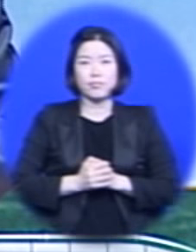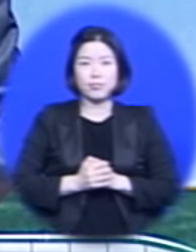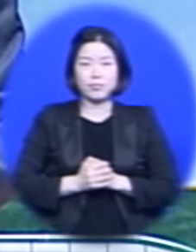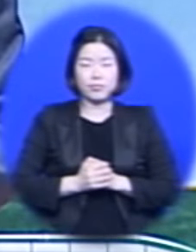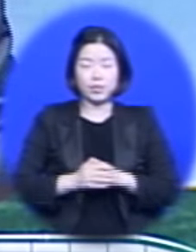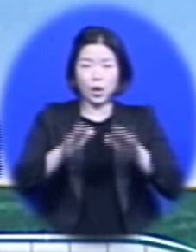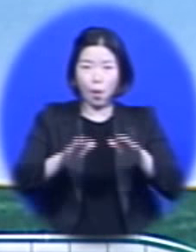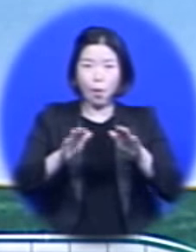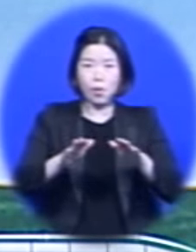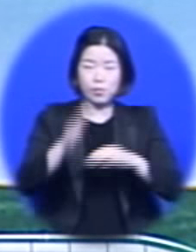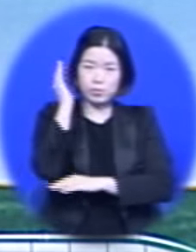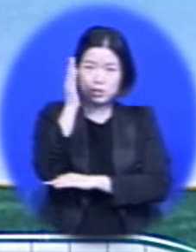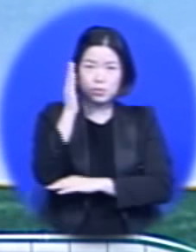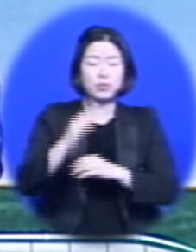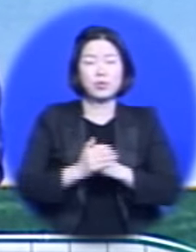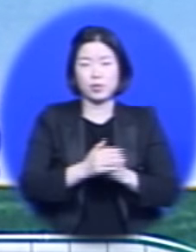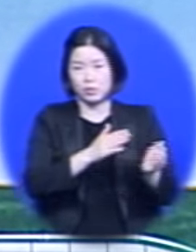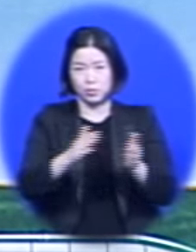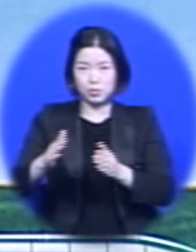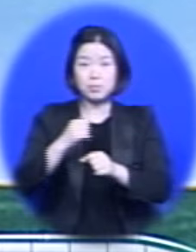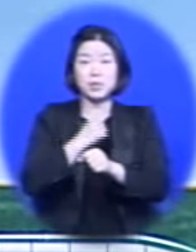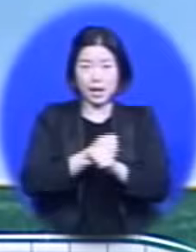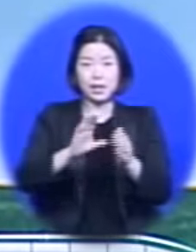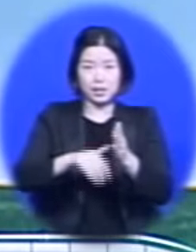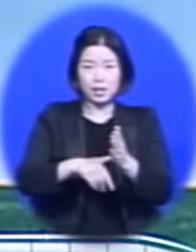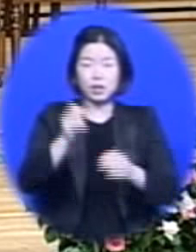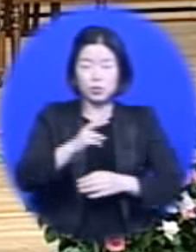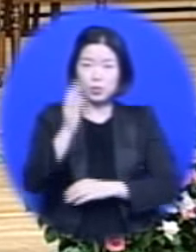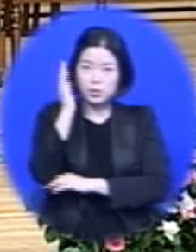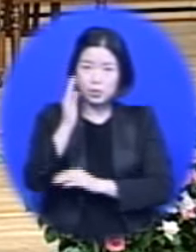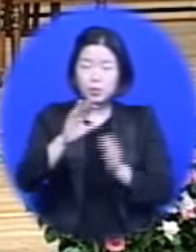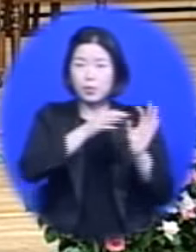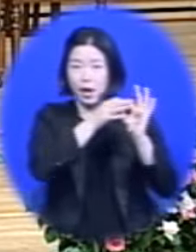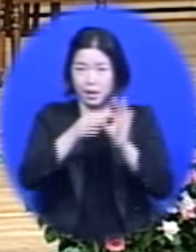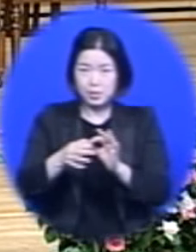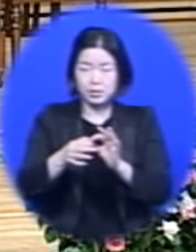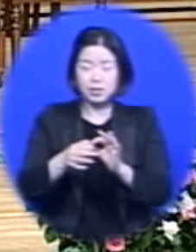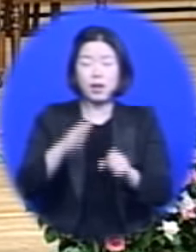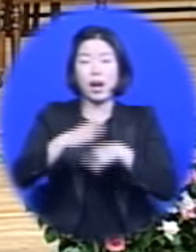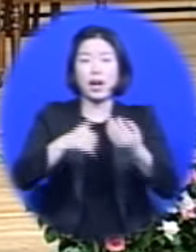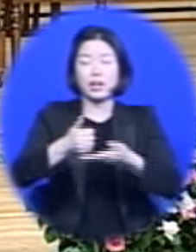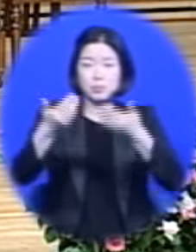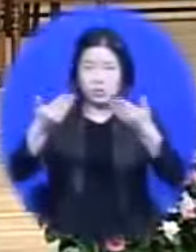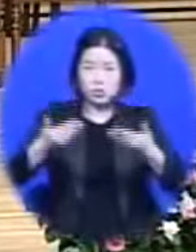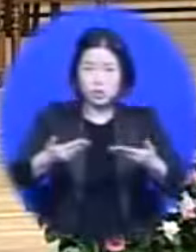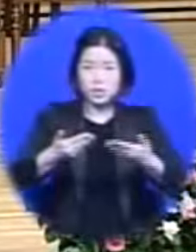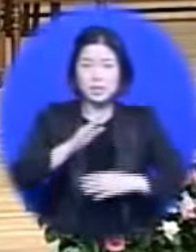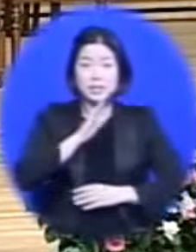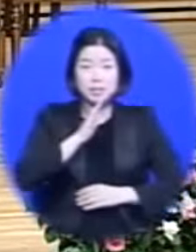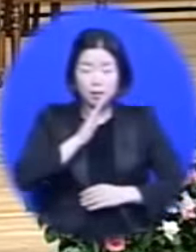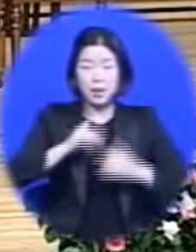저는 오늘 설교를 준비하기도 그랬고 또 설교를 하면서도 하나님이 주시는